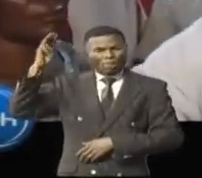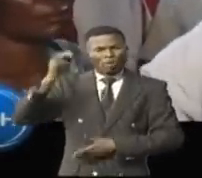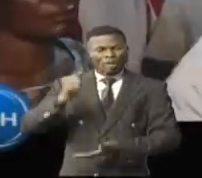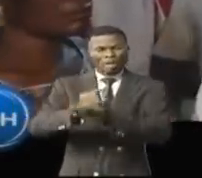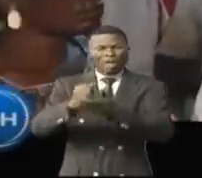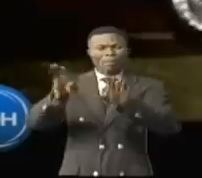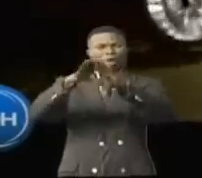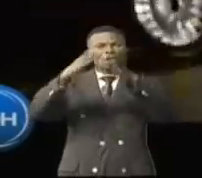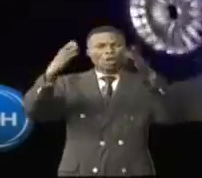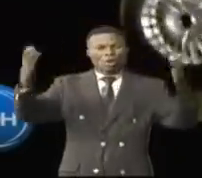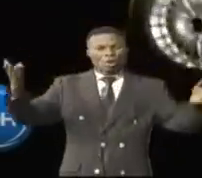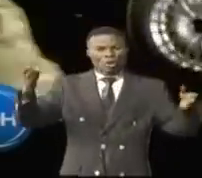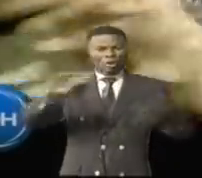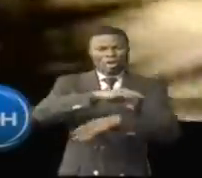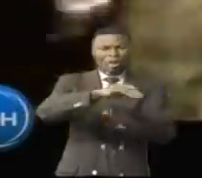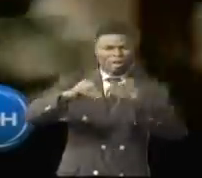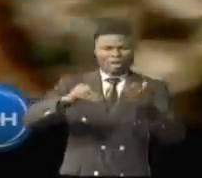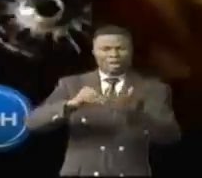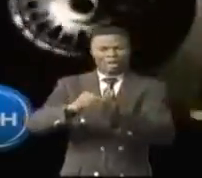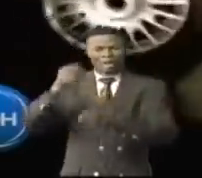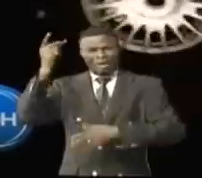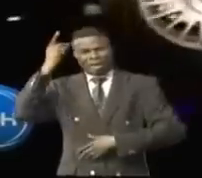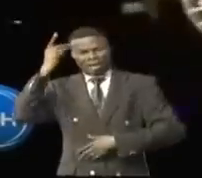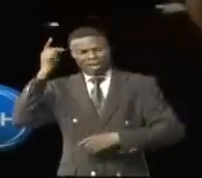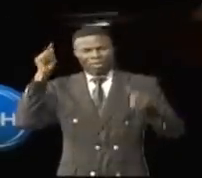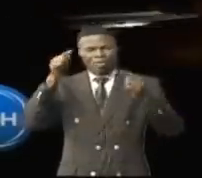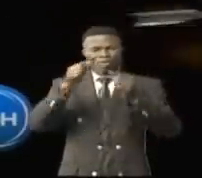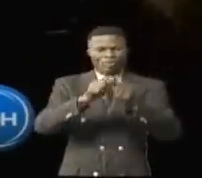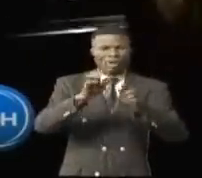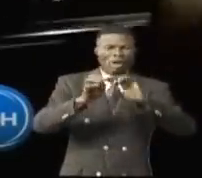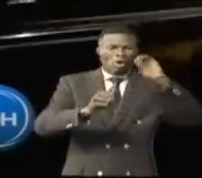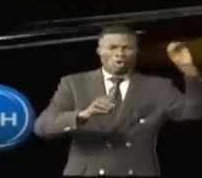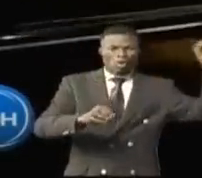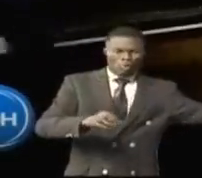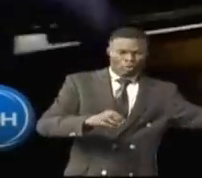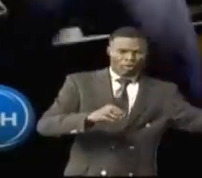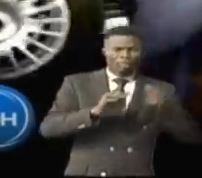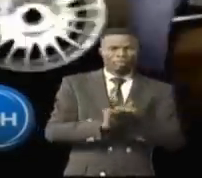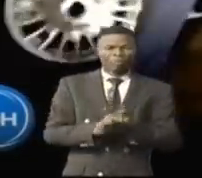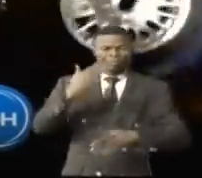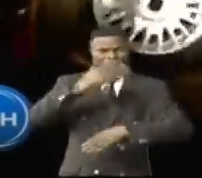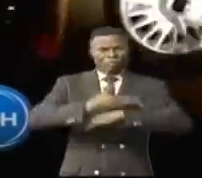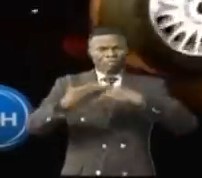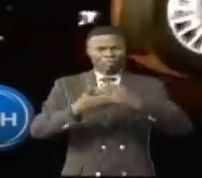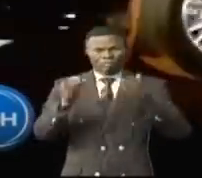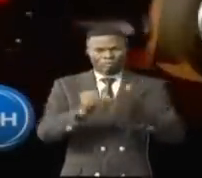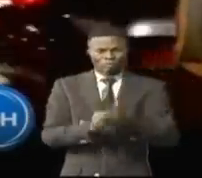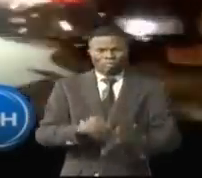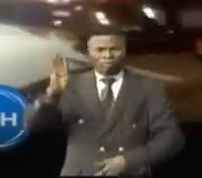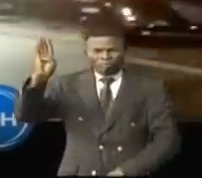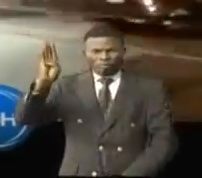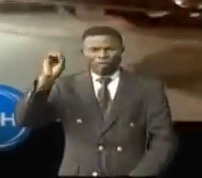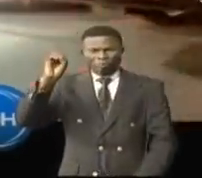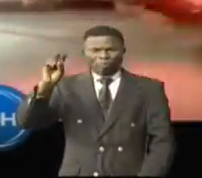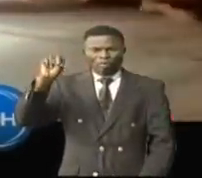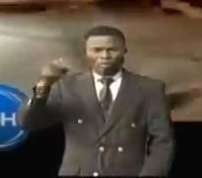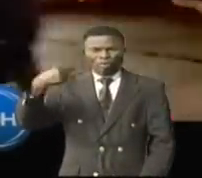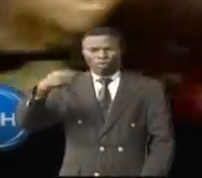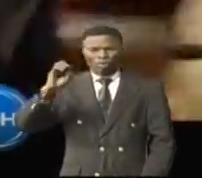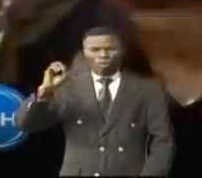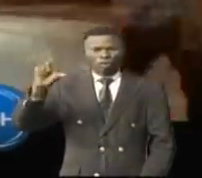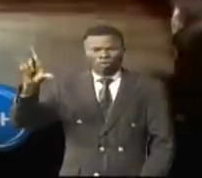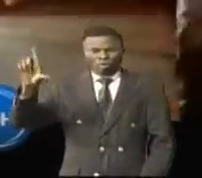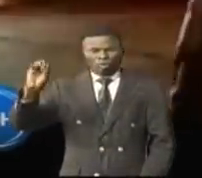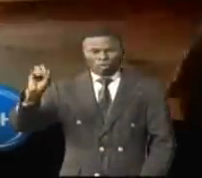désenclavement total du centre de la capitale vers l'ouest. La réhabilitation de Bongolo, autrefois symbole de